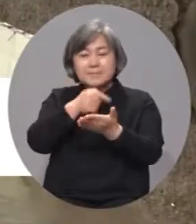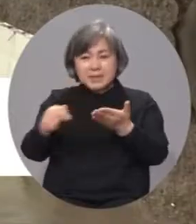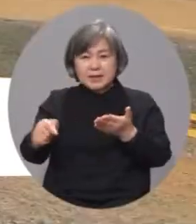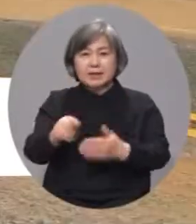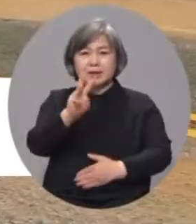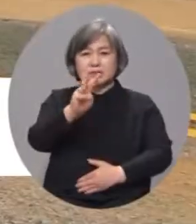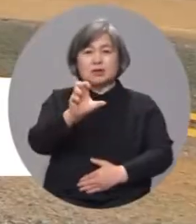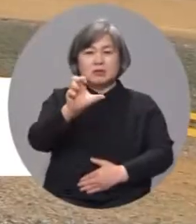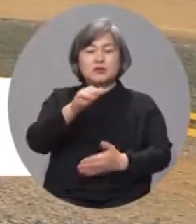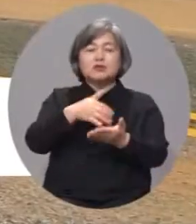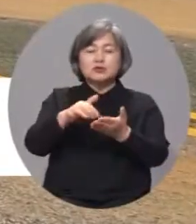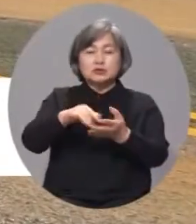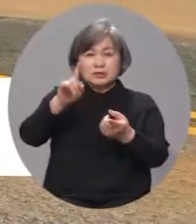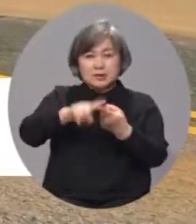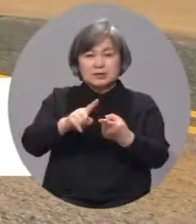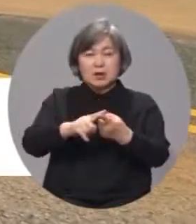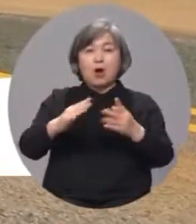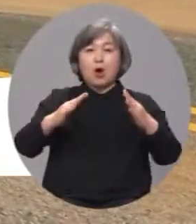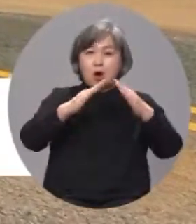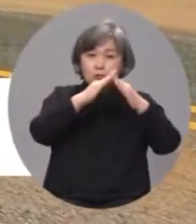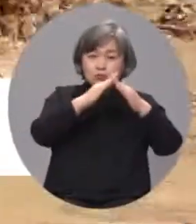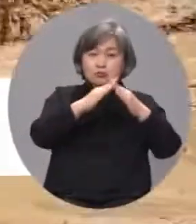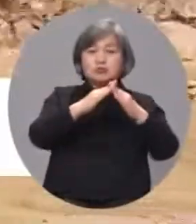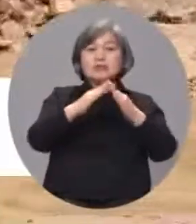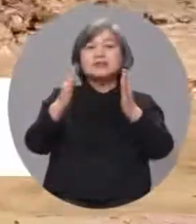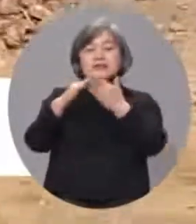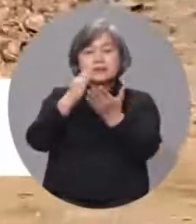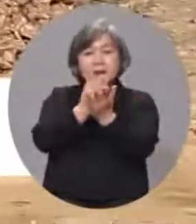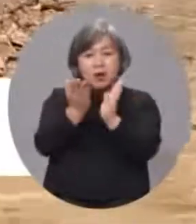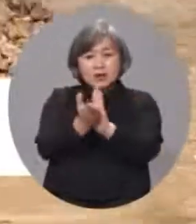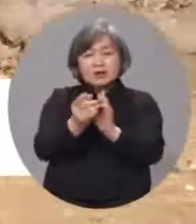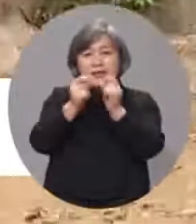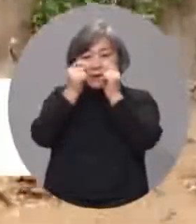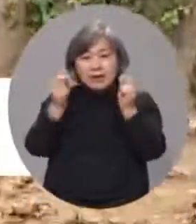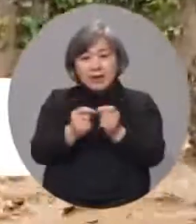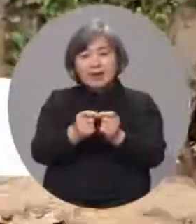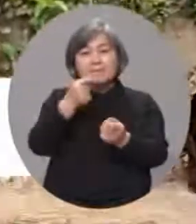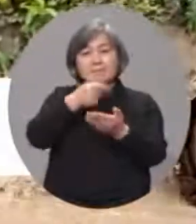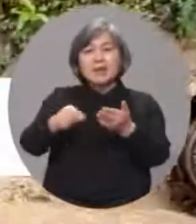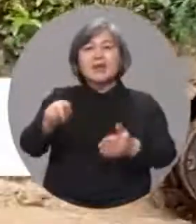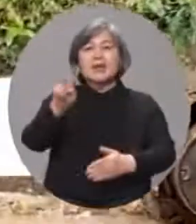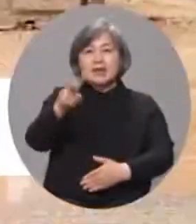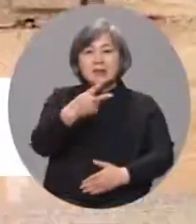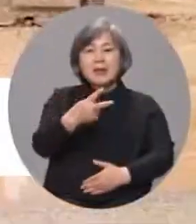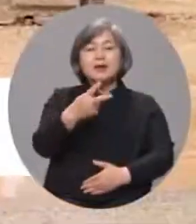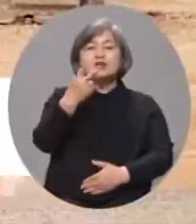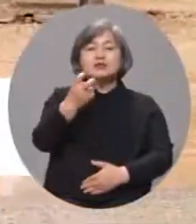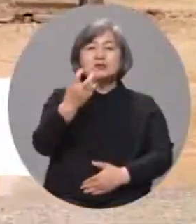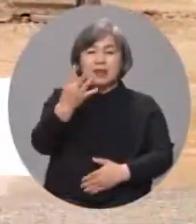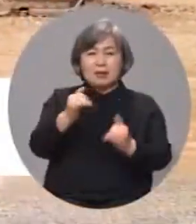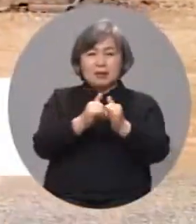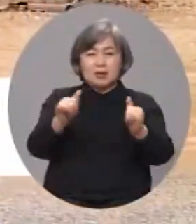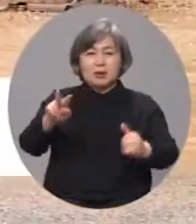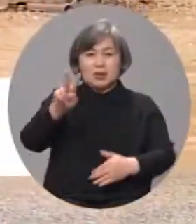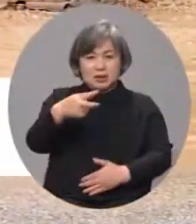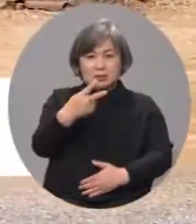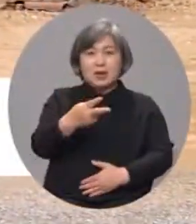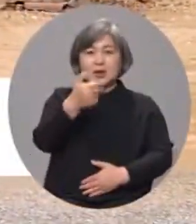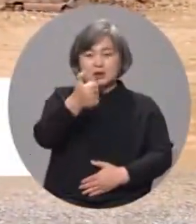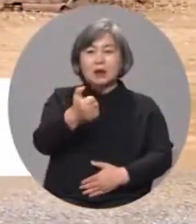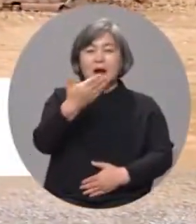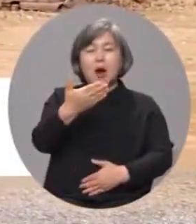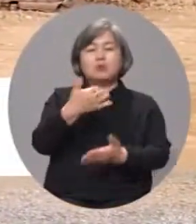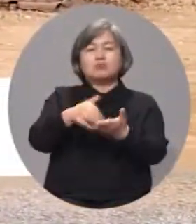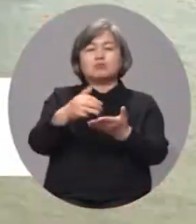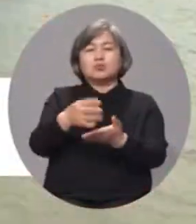피해 35건을 비롯해 건물 및 주택 침수 등 사유시설 피해 224건 등 총